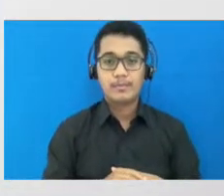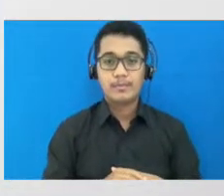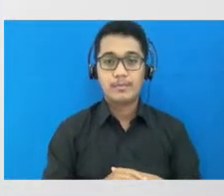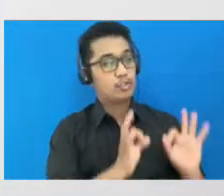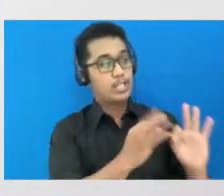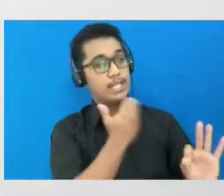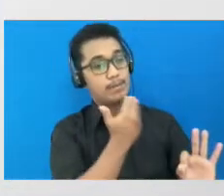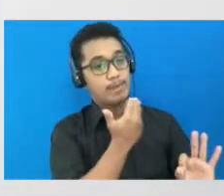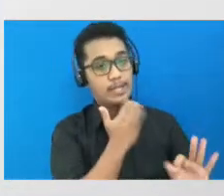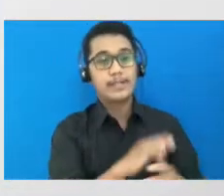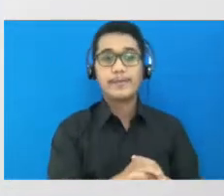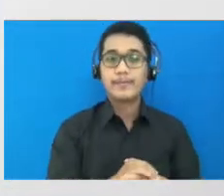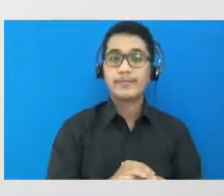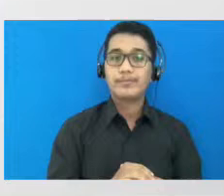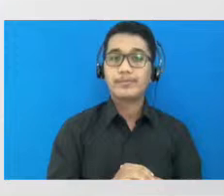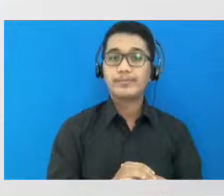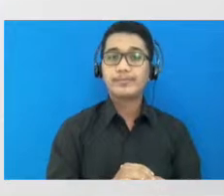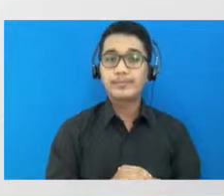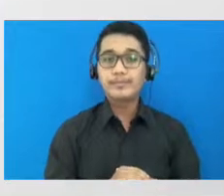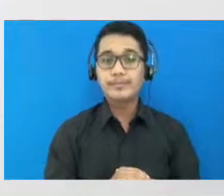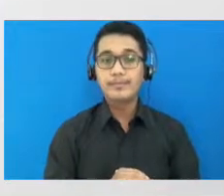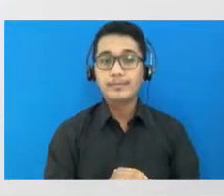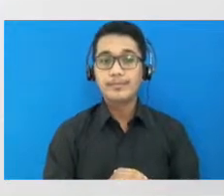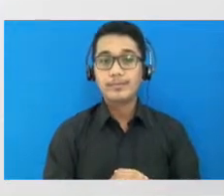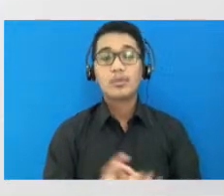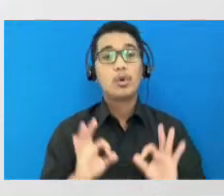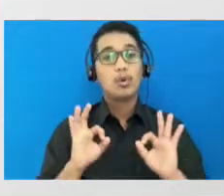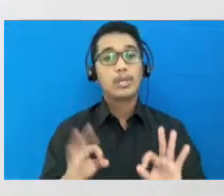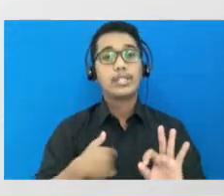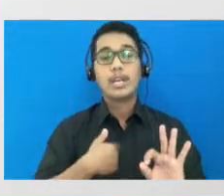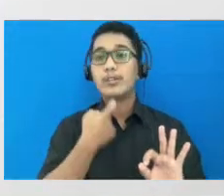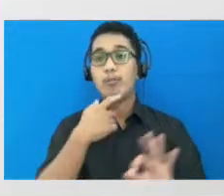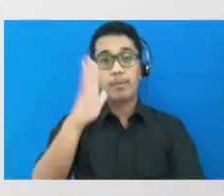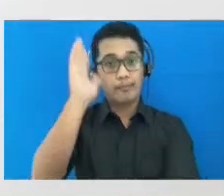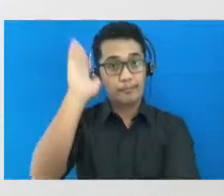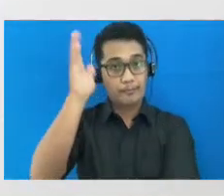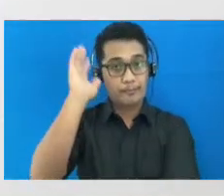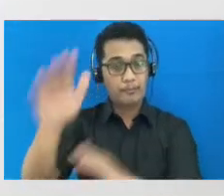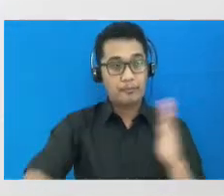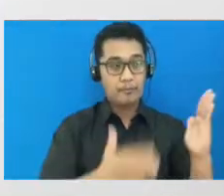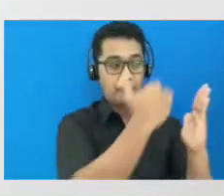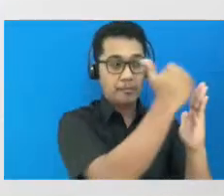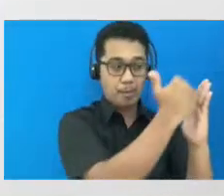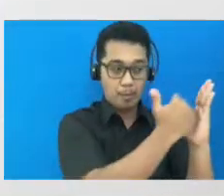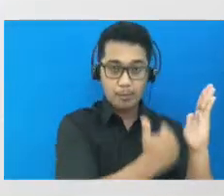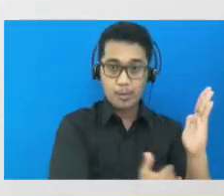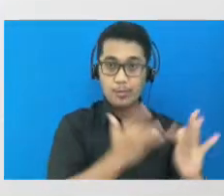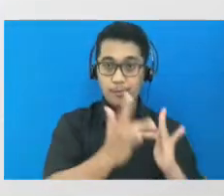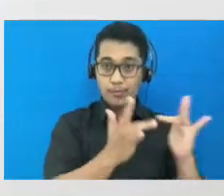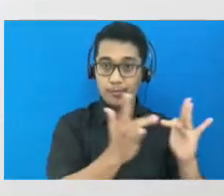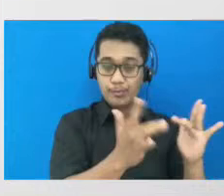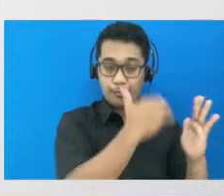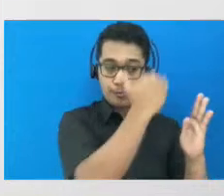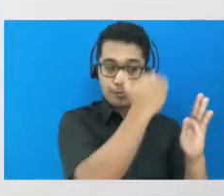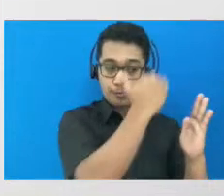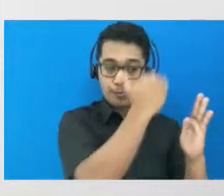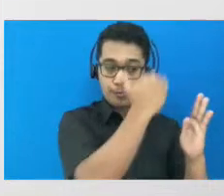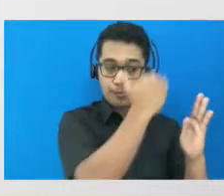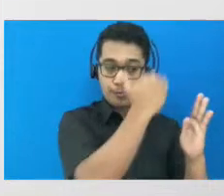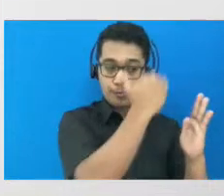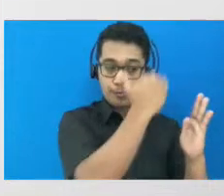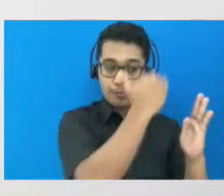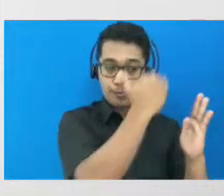Baik, terima kasih Mbak. Jadi saya akan coba memaparkan beberapa kebijakan digital yang saat ini berlangsung di EU